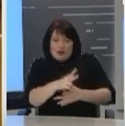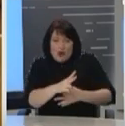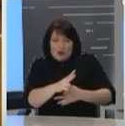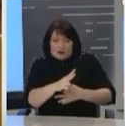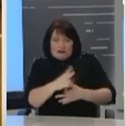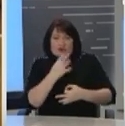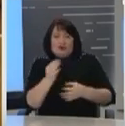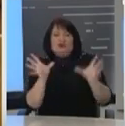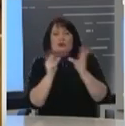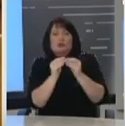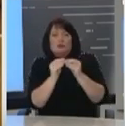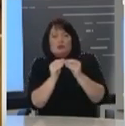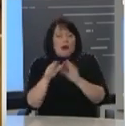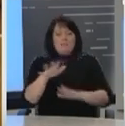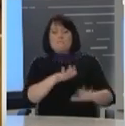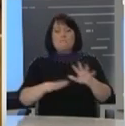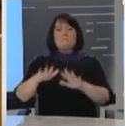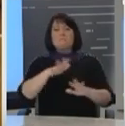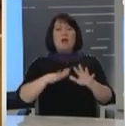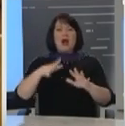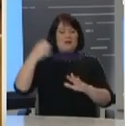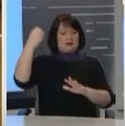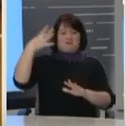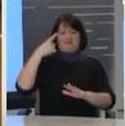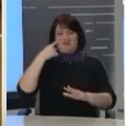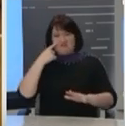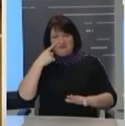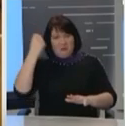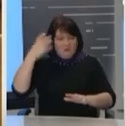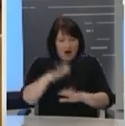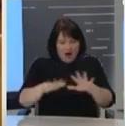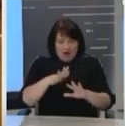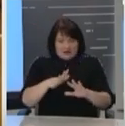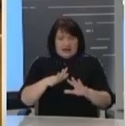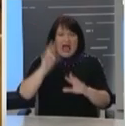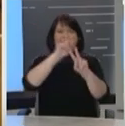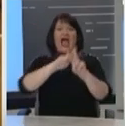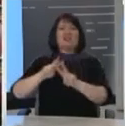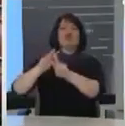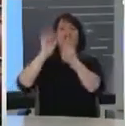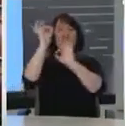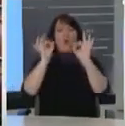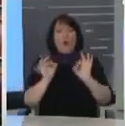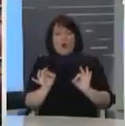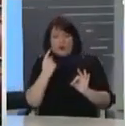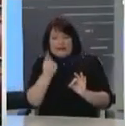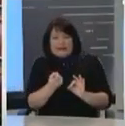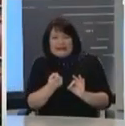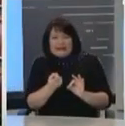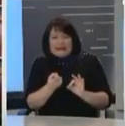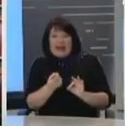αστρολόγο, κανένα χειρομάντη, κανένα μέντιουμ, αλλά να ξέρετε ότι αυτοί σας λένε αυτά που εσείς θέλετε να